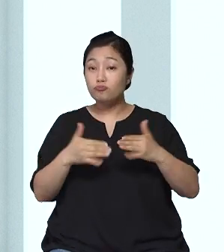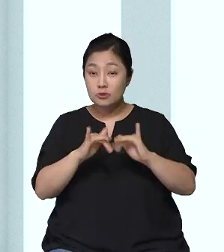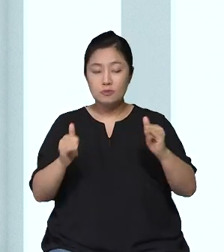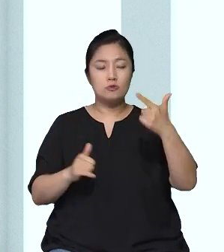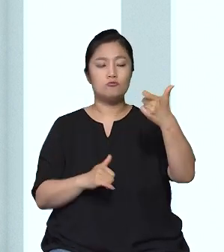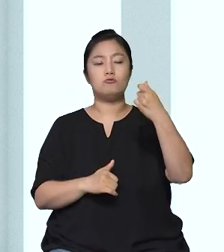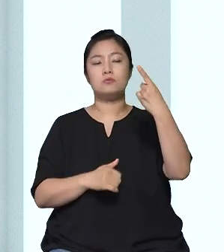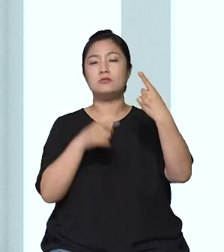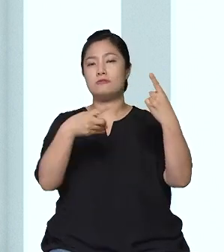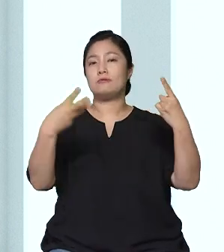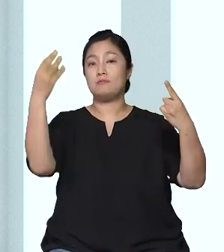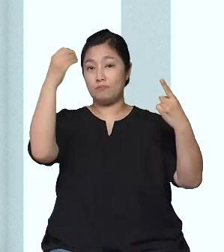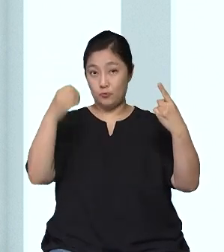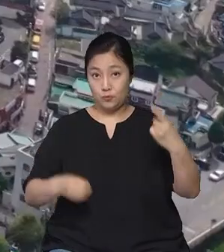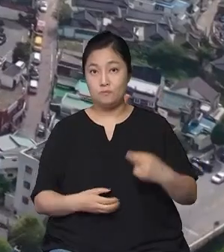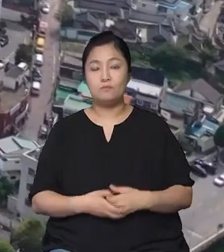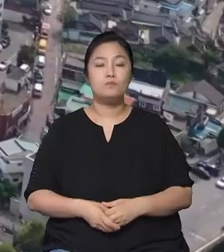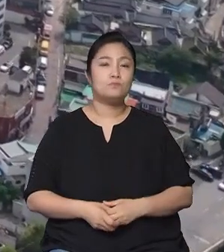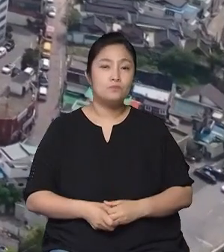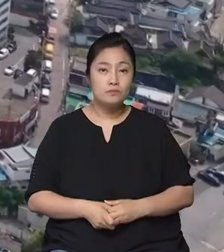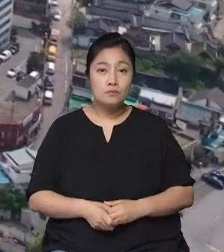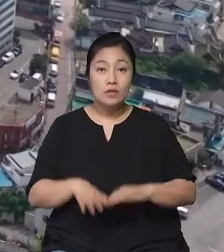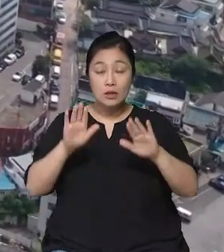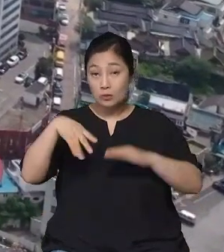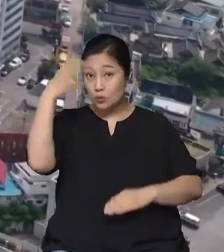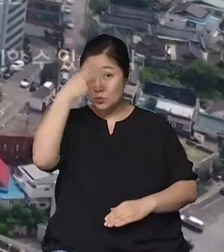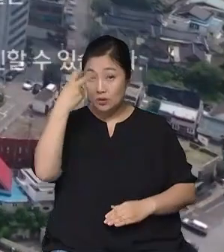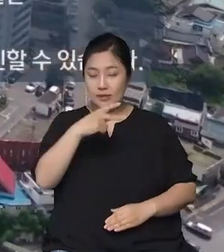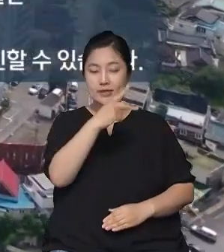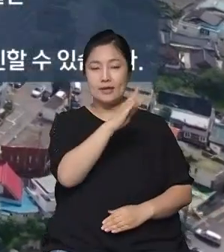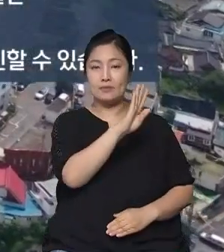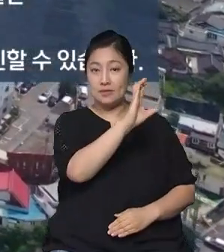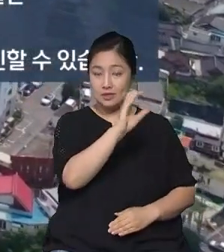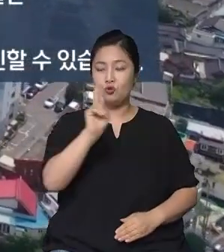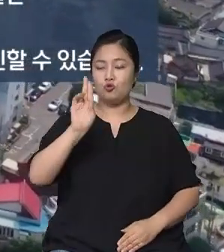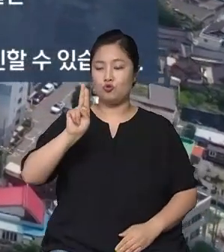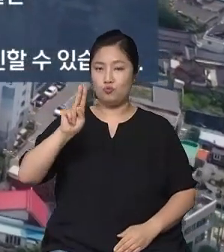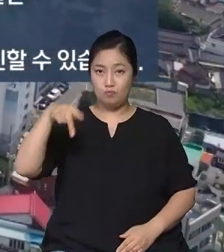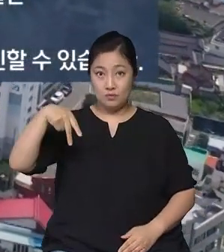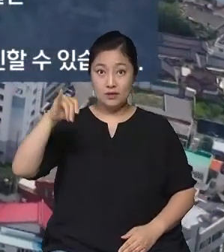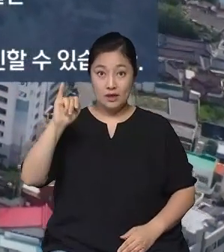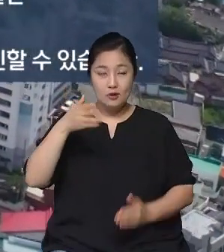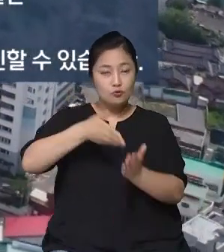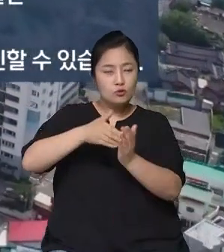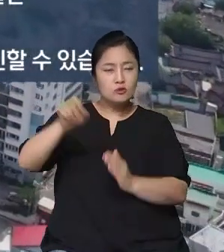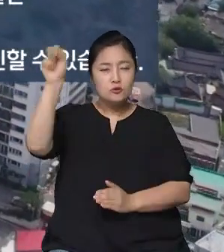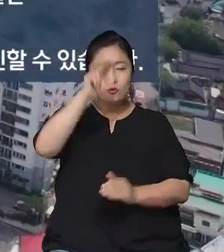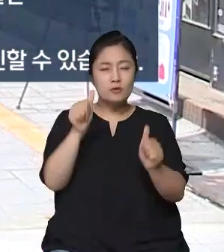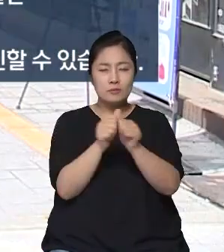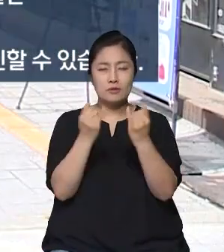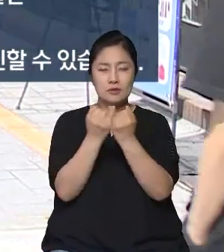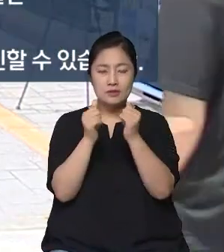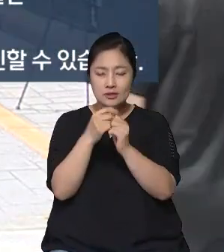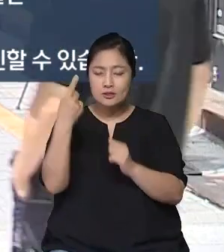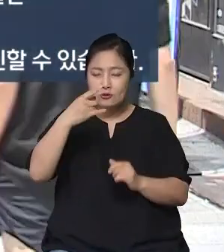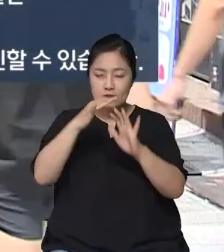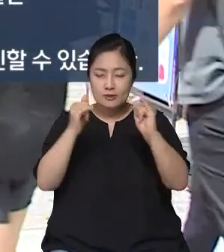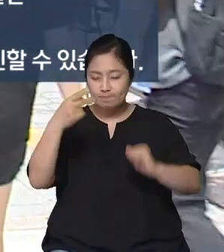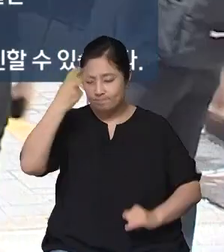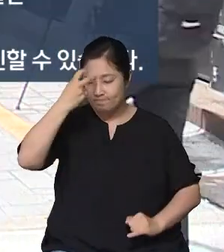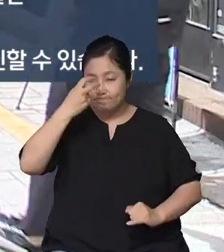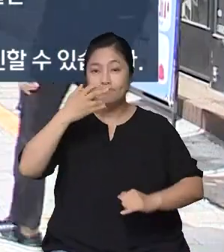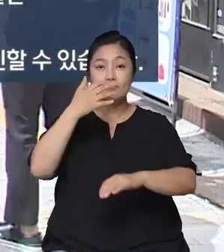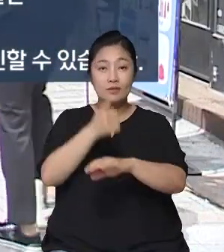61.3% 나 됐습니다 이번 조사는 kbc 와 upi 뉴스가 전국 성인남녀 1000명을 대상으로